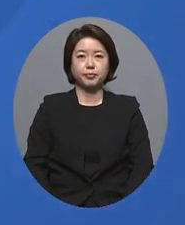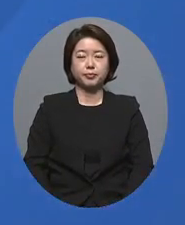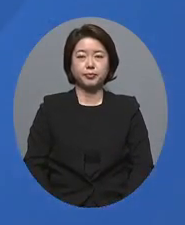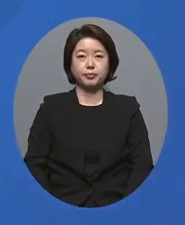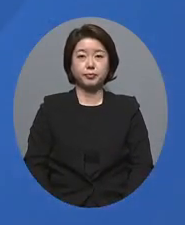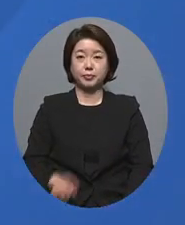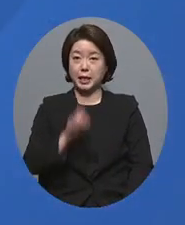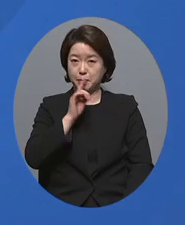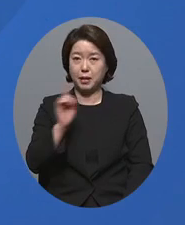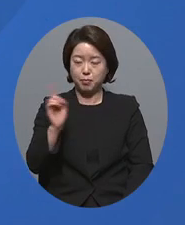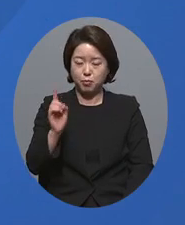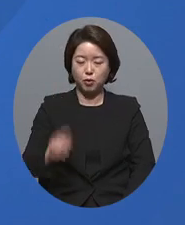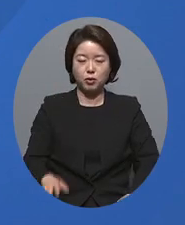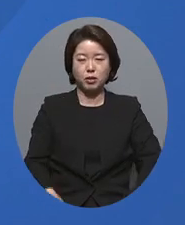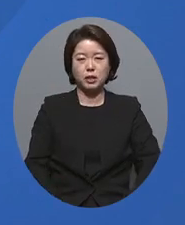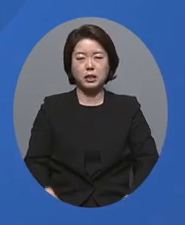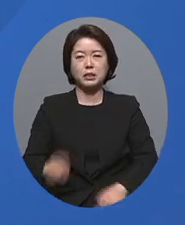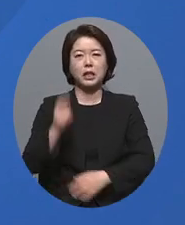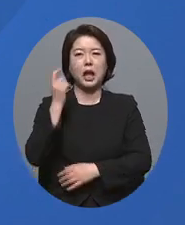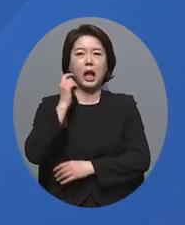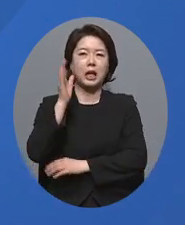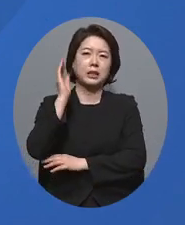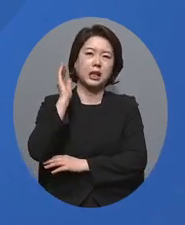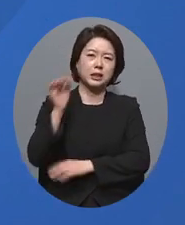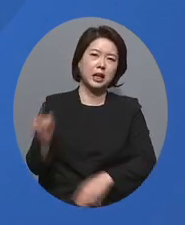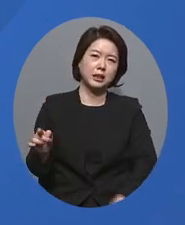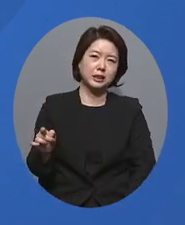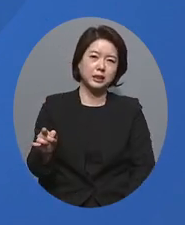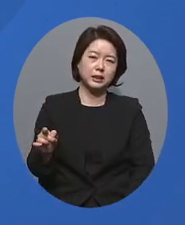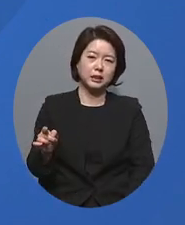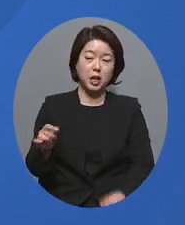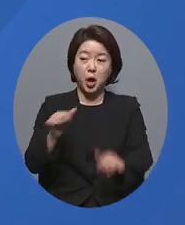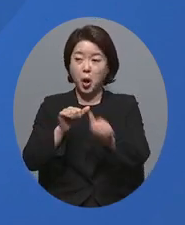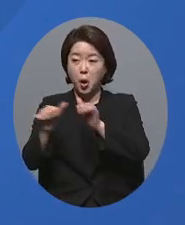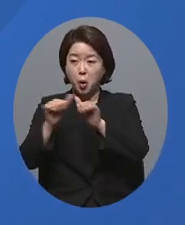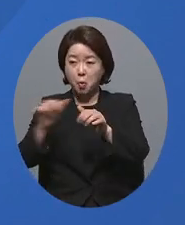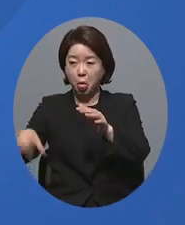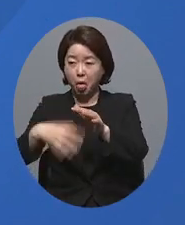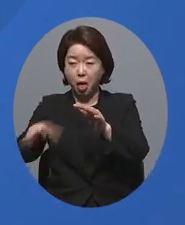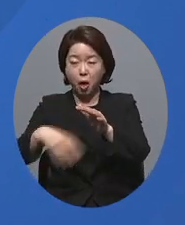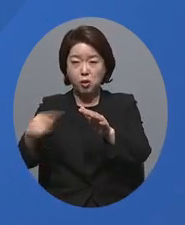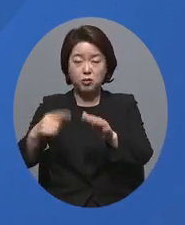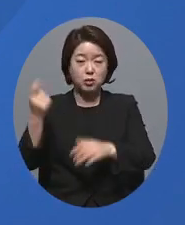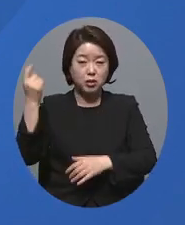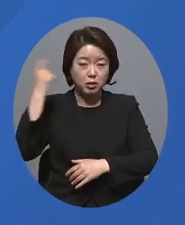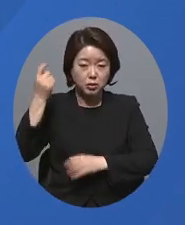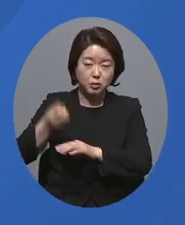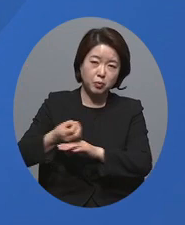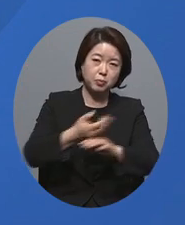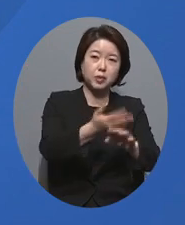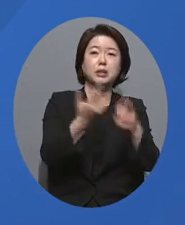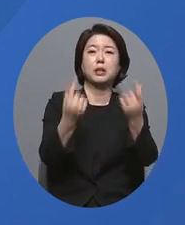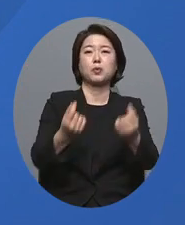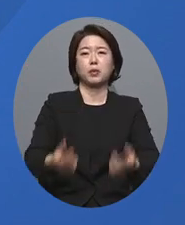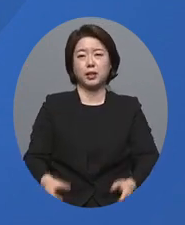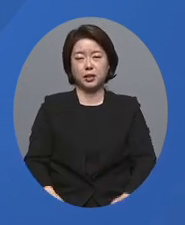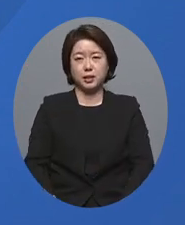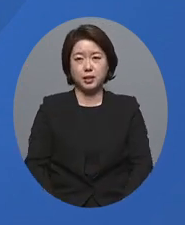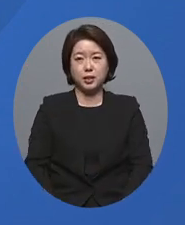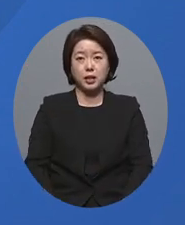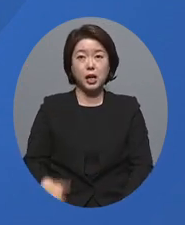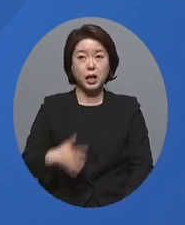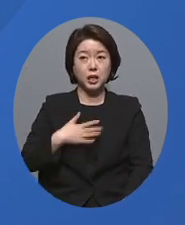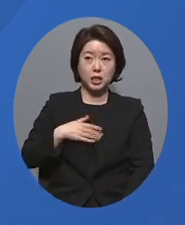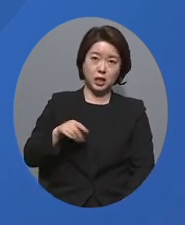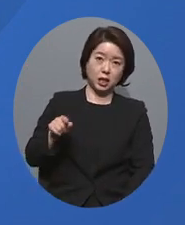이런 얘기를 하죠. 소설 쓰는 거야. 헛소문 듣고 한 것이지라고 얘기를 합니다. 그리고 나